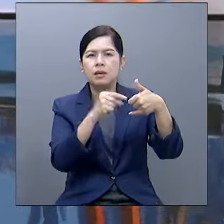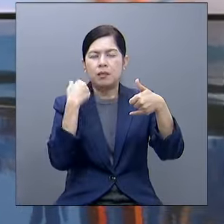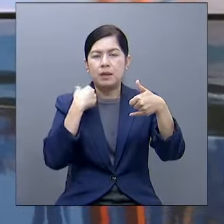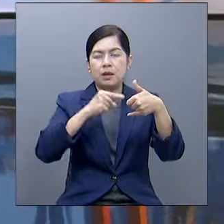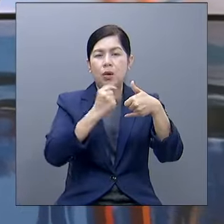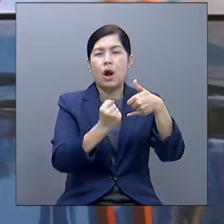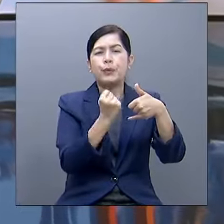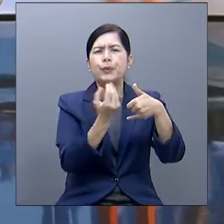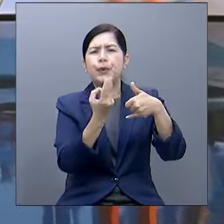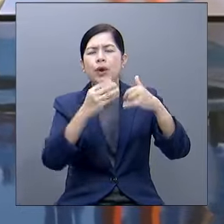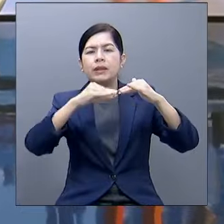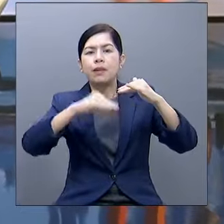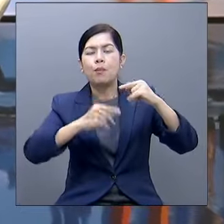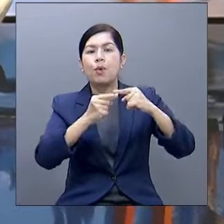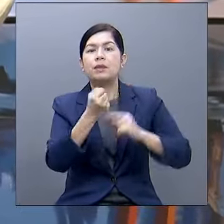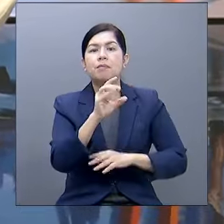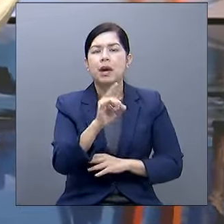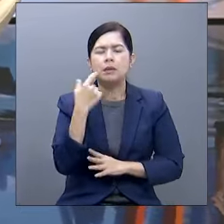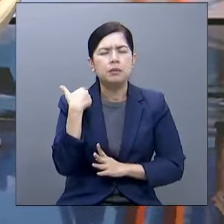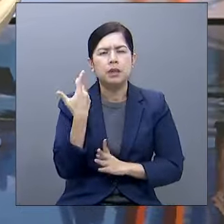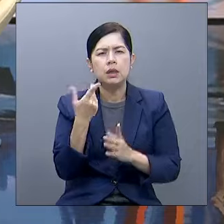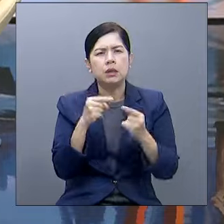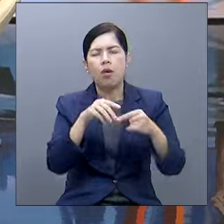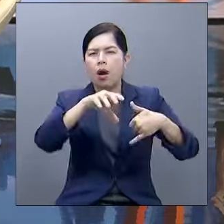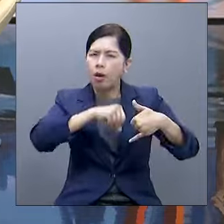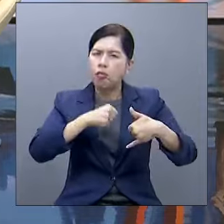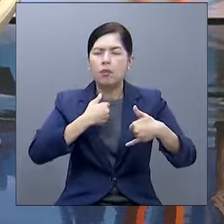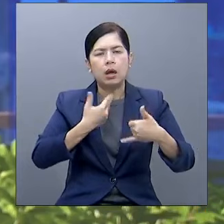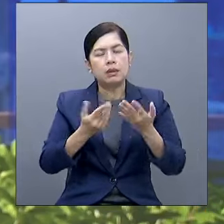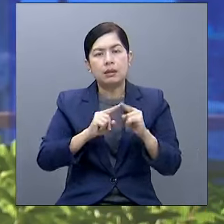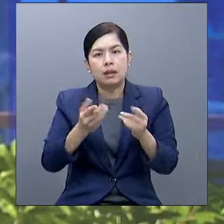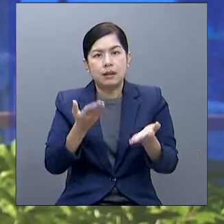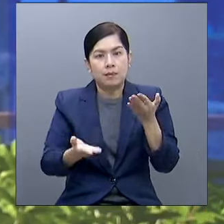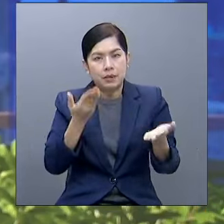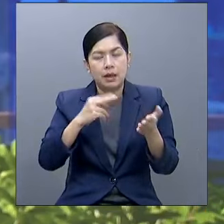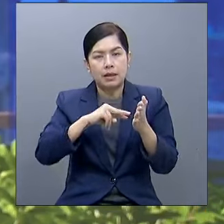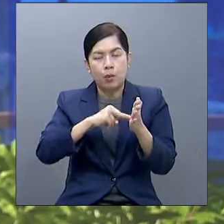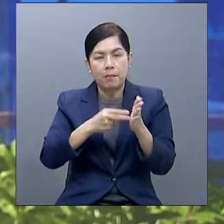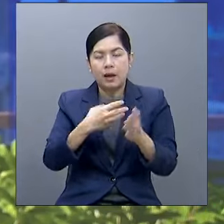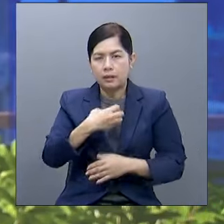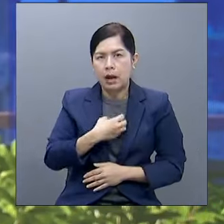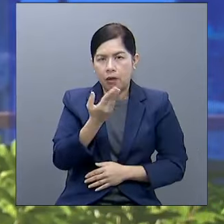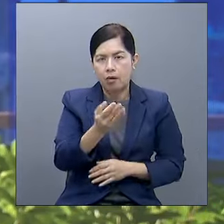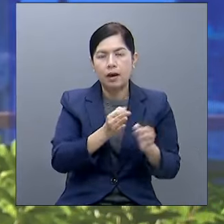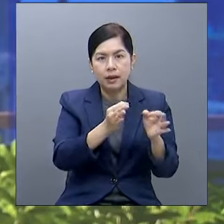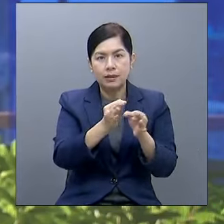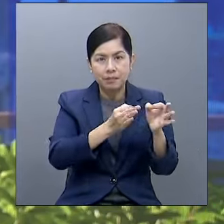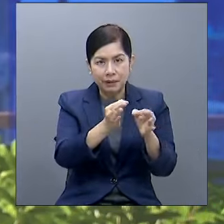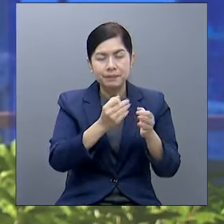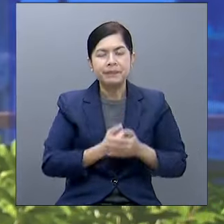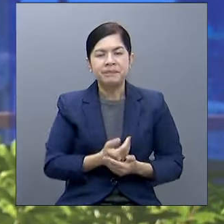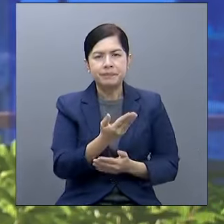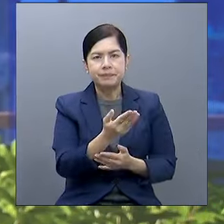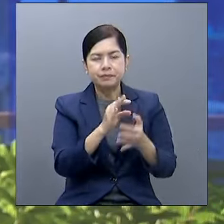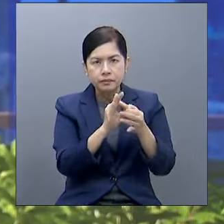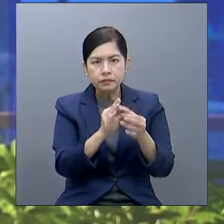ความที่พี่เขียนหรือที่พี่เล่าให้ฟังนี่ก็หลายอย่างทีนี้อยากให้นิยามหน่อยให้เข้าใจกันตรงกันเดี๋ยวเราค่อยพูดถึงเรื่องของการสมยอมไม่สมยอมอะไรที